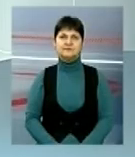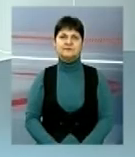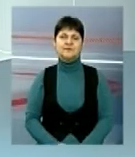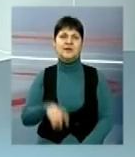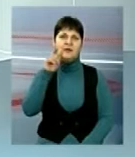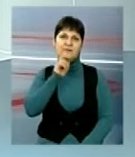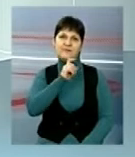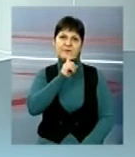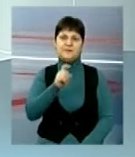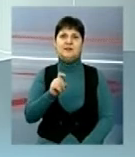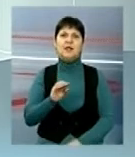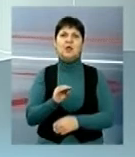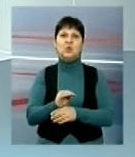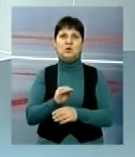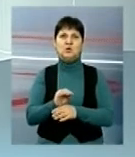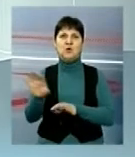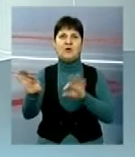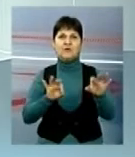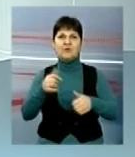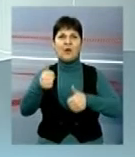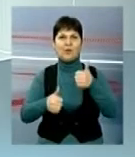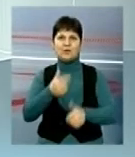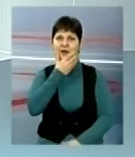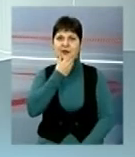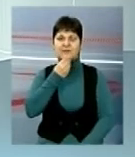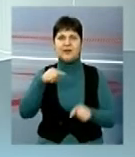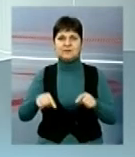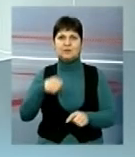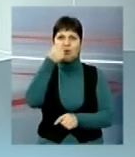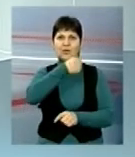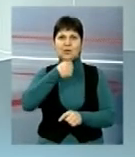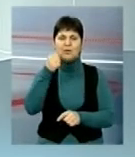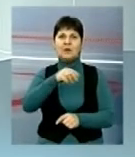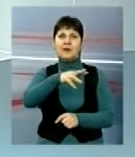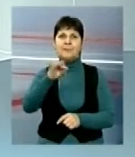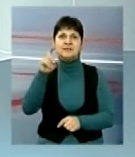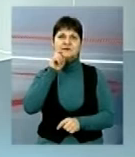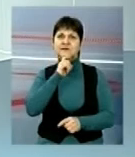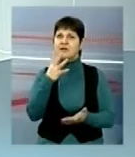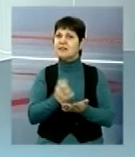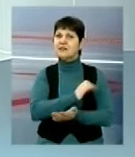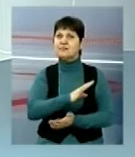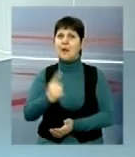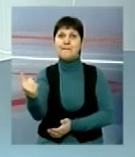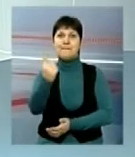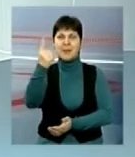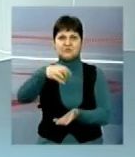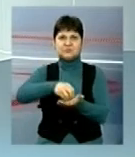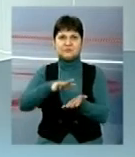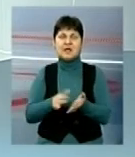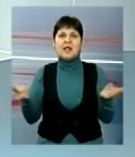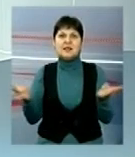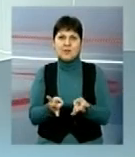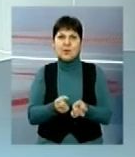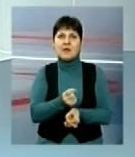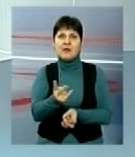У Вінниці провели додатковий набір на конкурс краси. Цьогоріч журі «Міс Вінниці» не вдалося з першого разу визначитися з необхідною